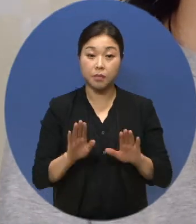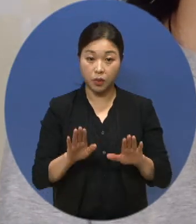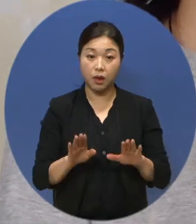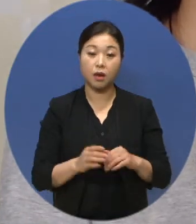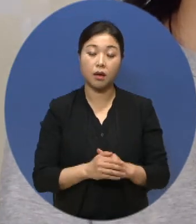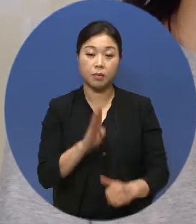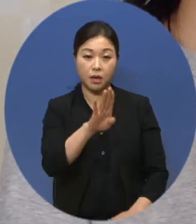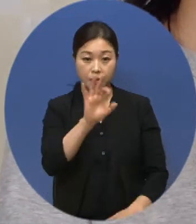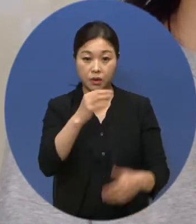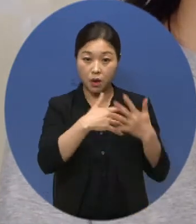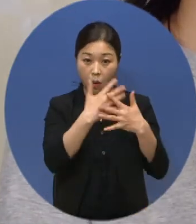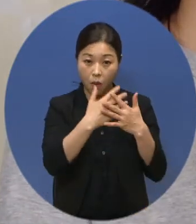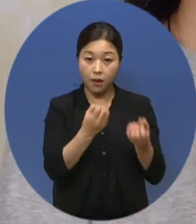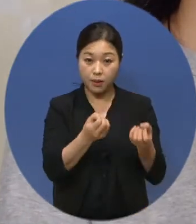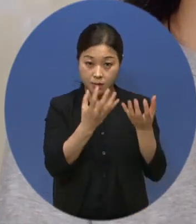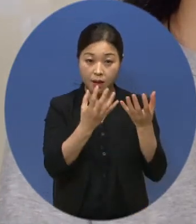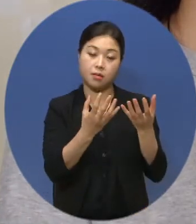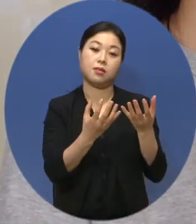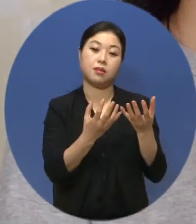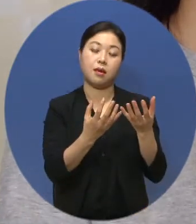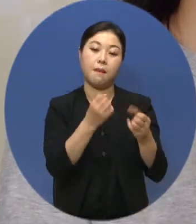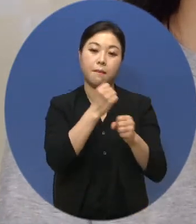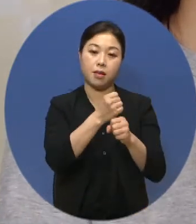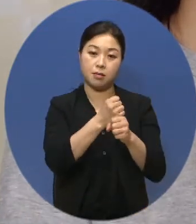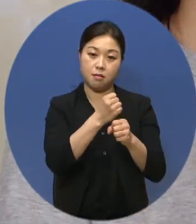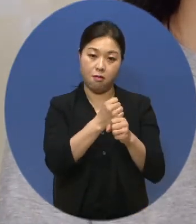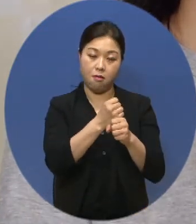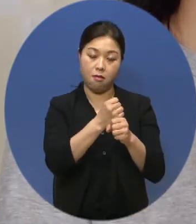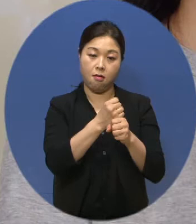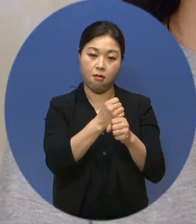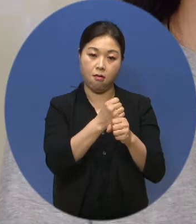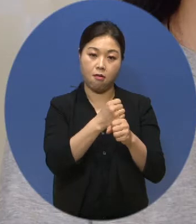이번에 베리어프리 영화제 제작 지원이